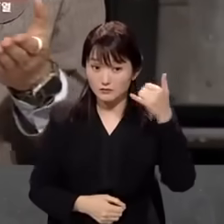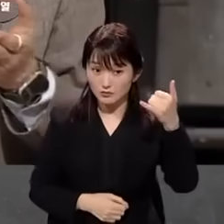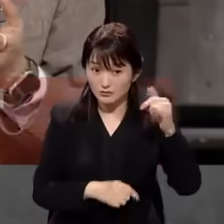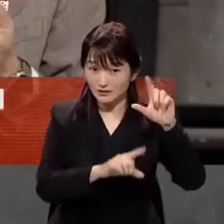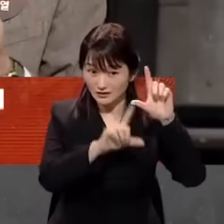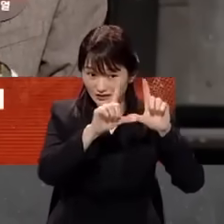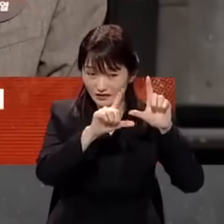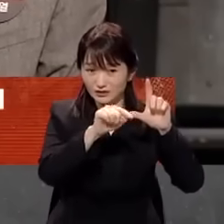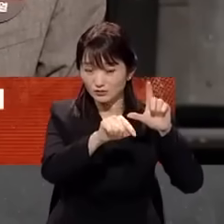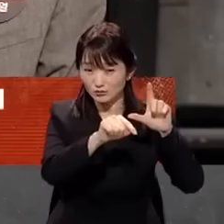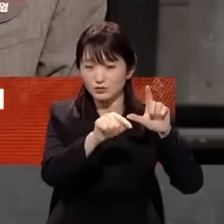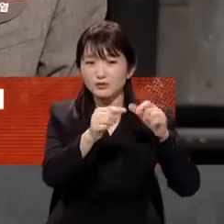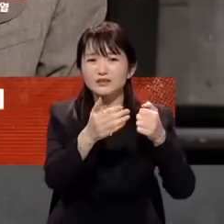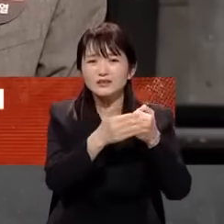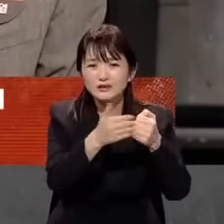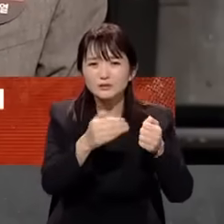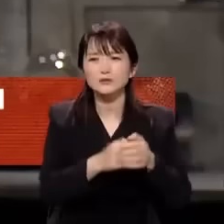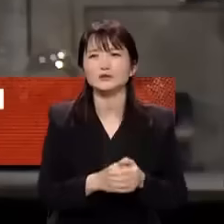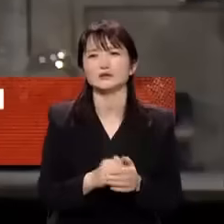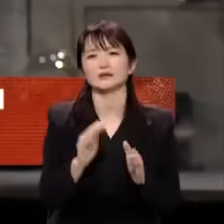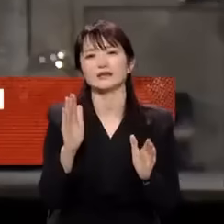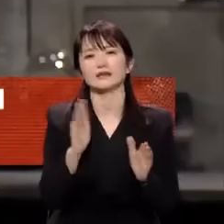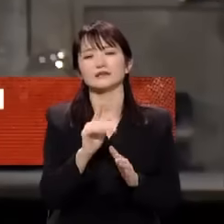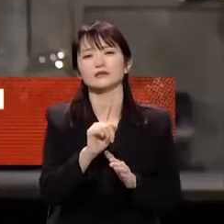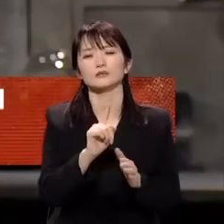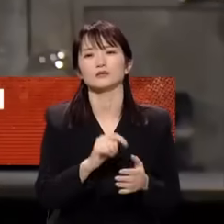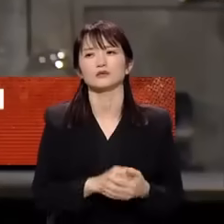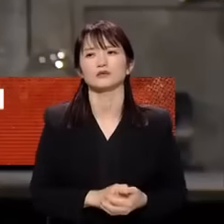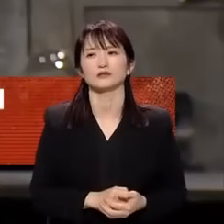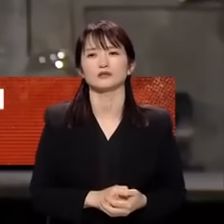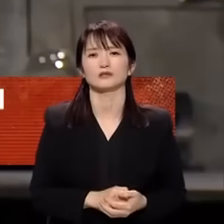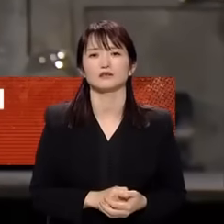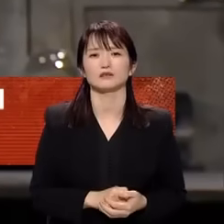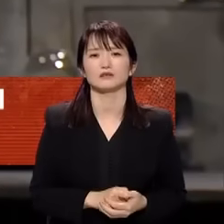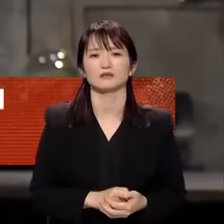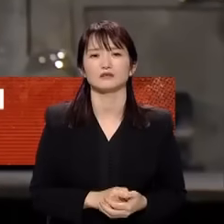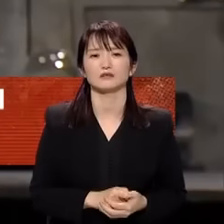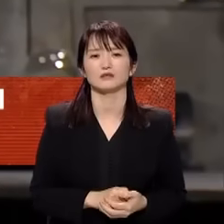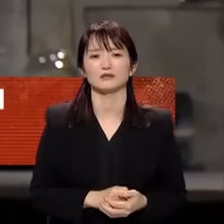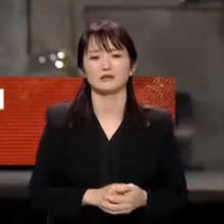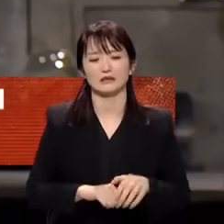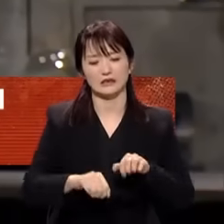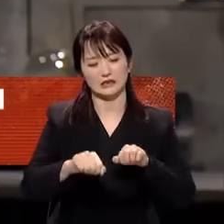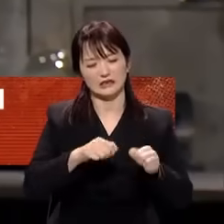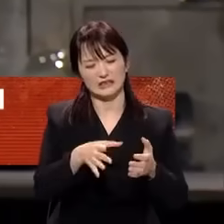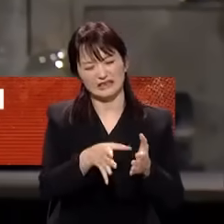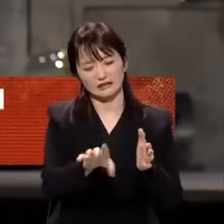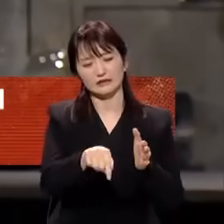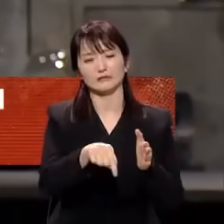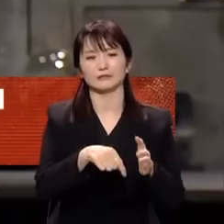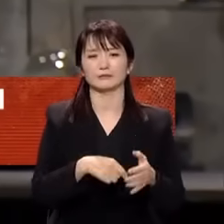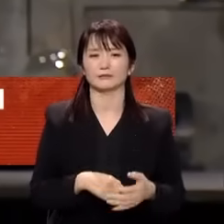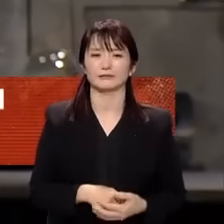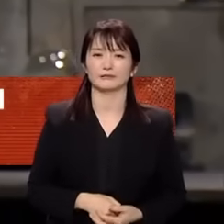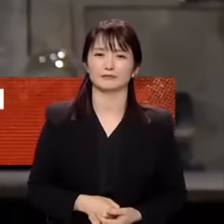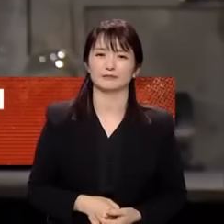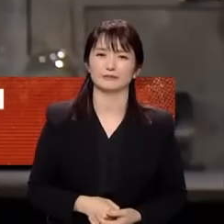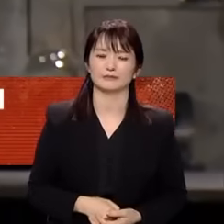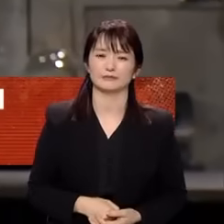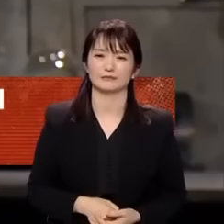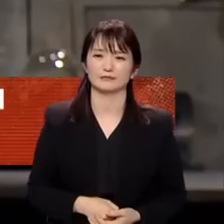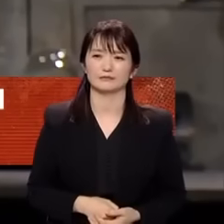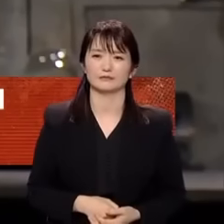태도를 보이니까이 학생이 윤모 씨라는 학생이 이렇게까지 된게 아닌가 싶은 그런 생각이 안 들 수가 없잖아요